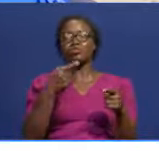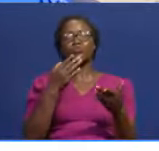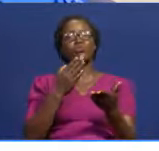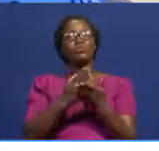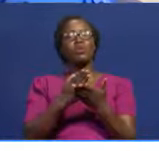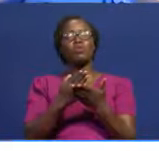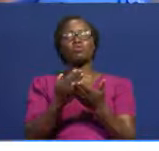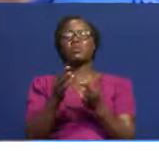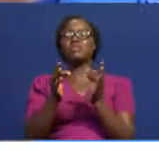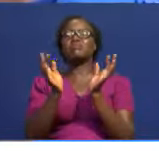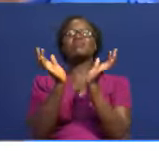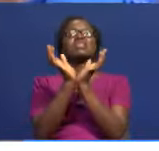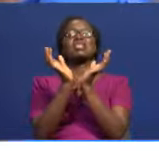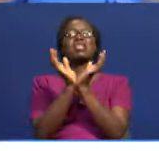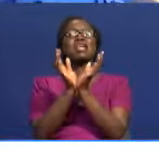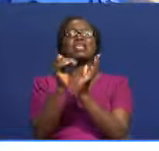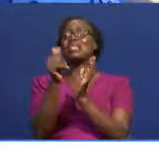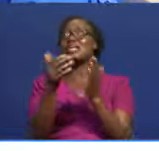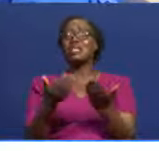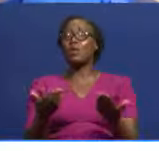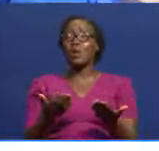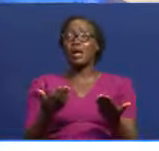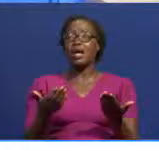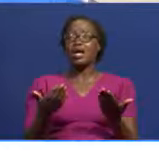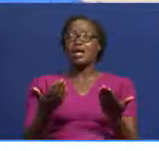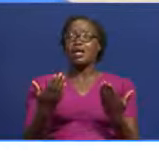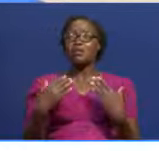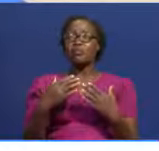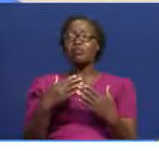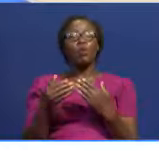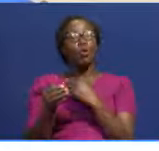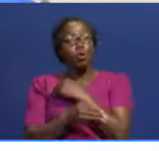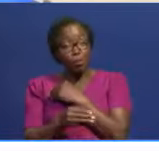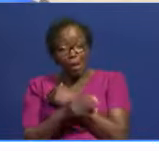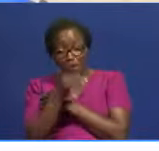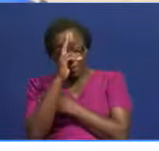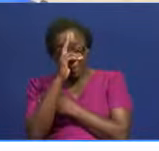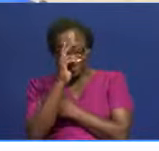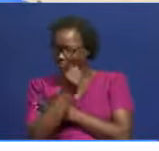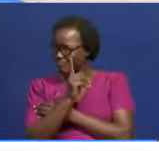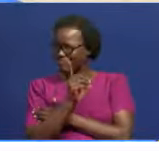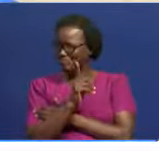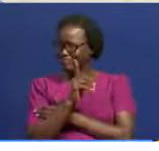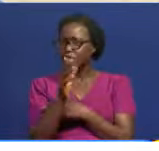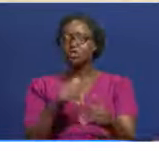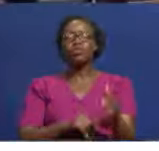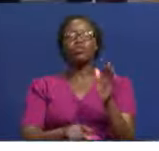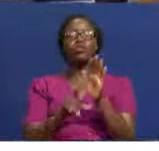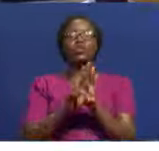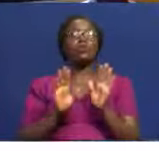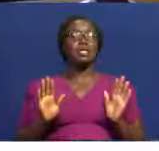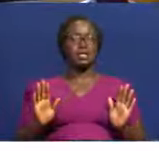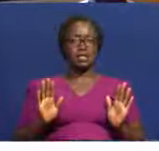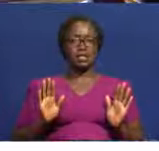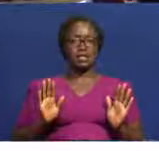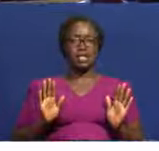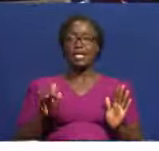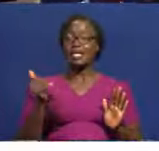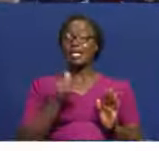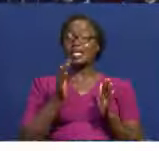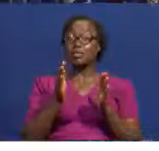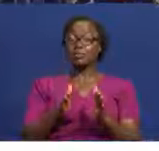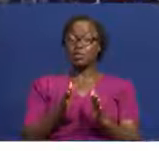kama ni Kasarani aswa na popote, watu wasipee polisi ongo, watu wafuate sheria. Raia